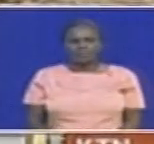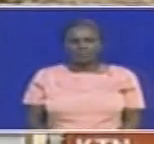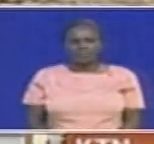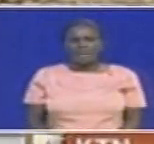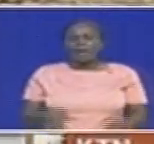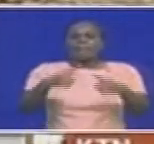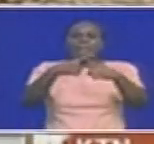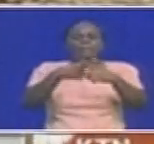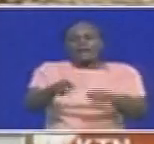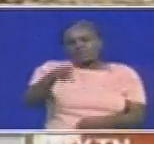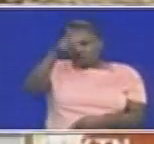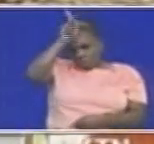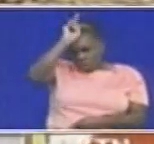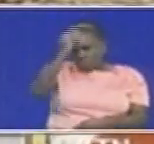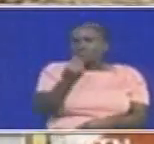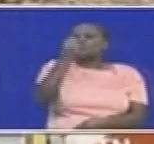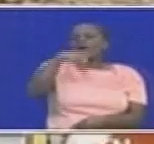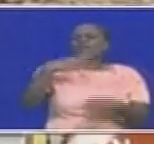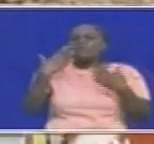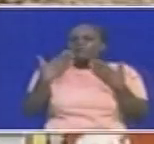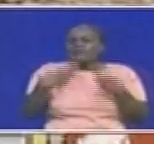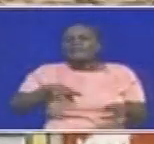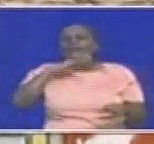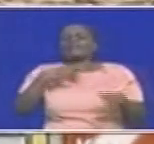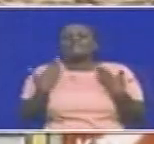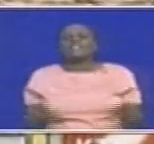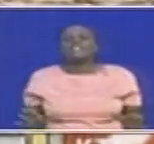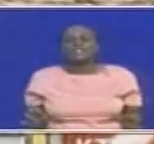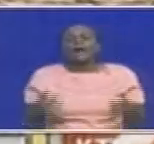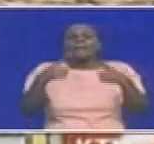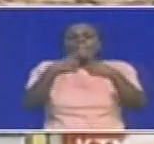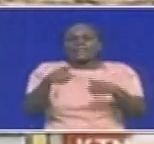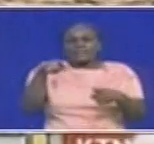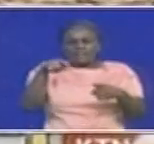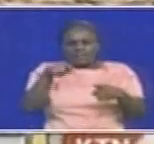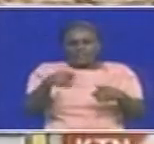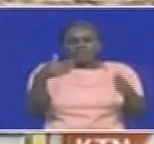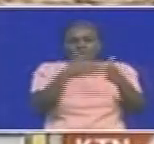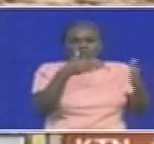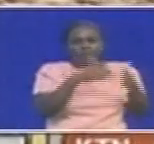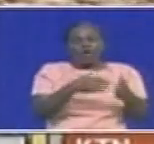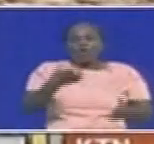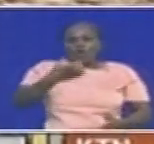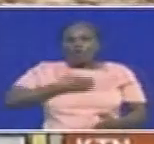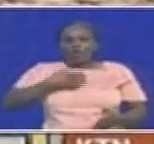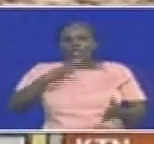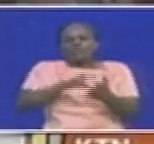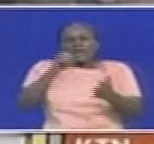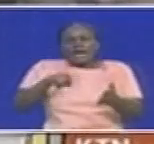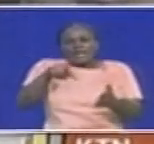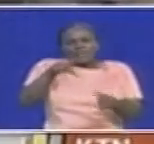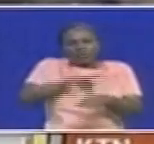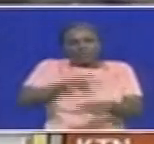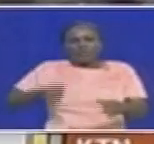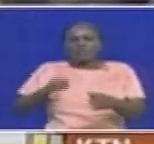Lakini mbuzi aliyekuwa memezwa tayari alikuwa amefariki, lakini hilo alikumzuia mwenye mbuzi kuchukua mali yake.